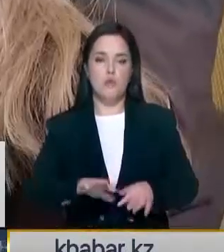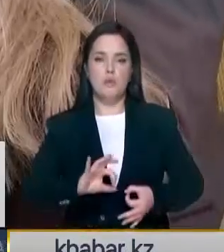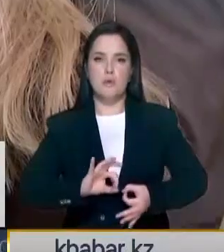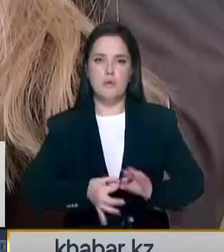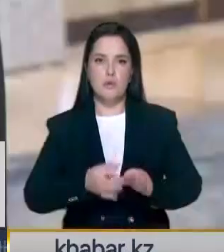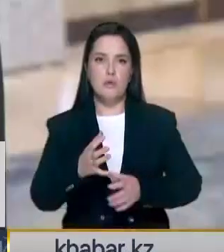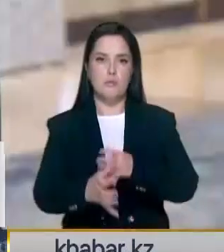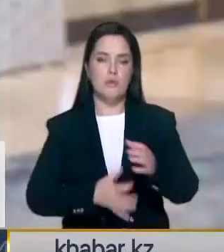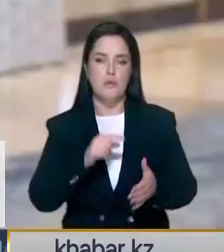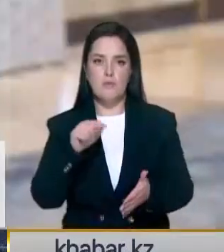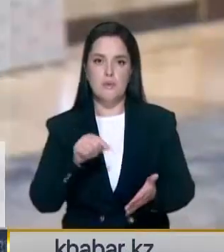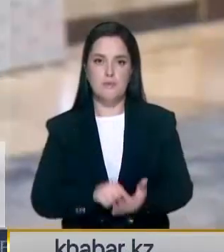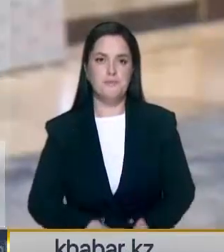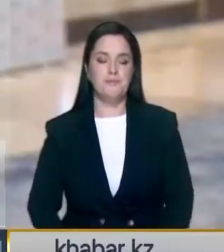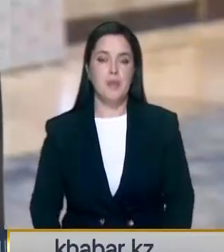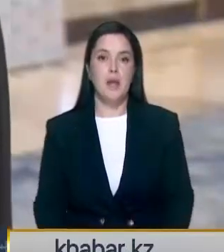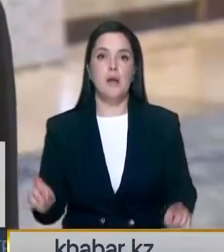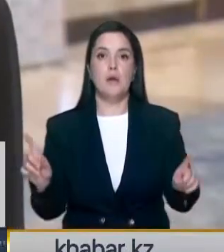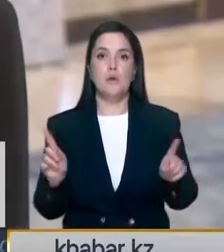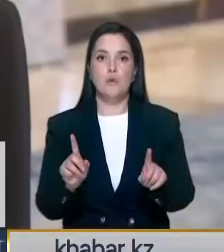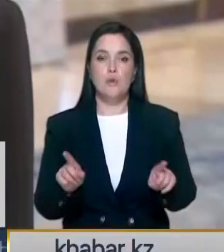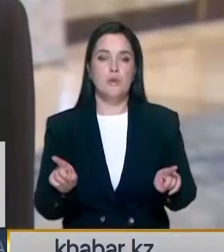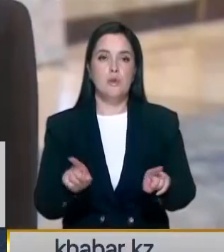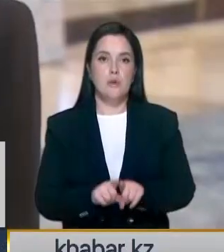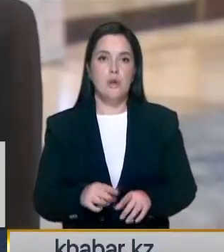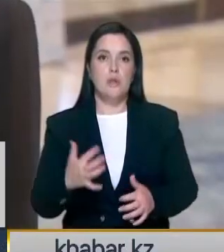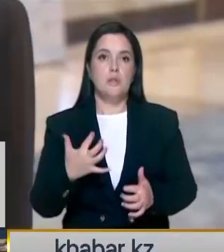международных вопросов. Что такое средние державы в современном мире? Это